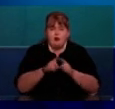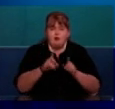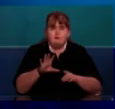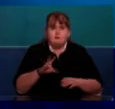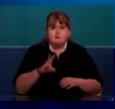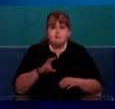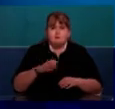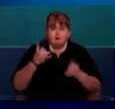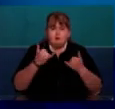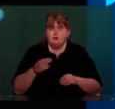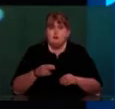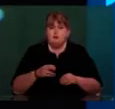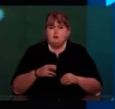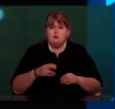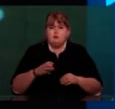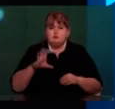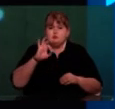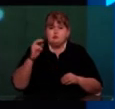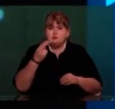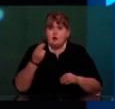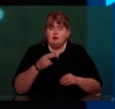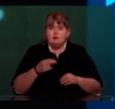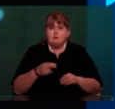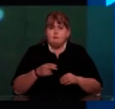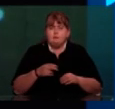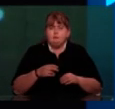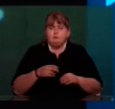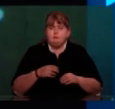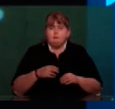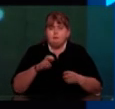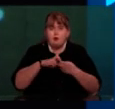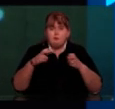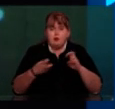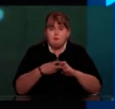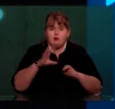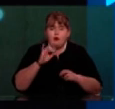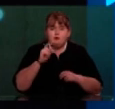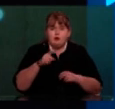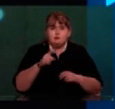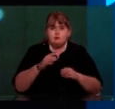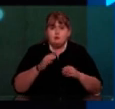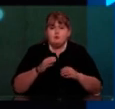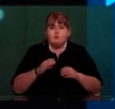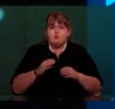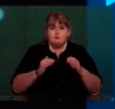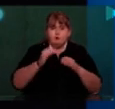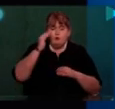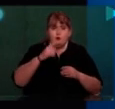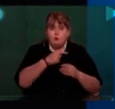рабство, особенно детей, социально-экономические проблемы, а также высокий уровень